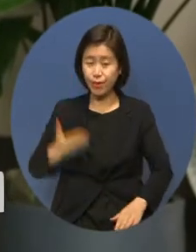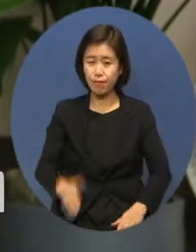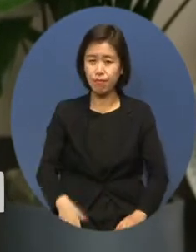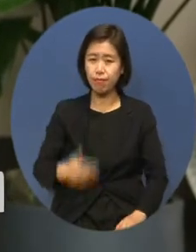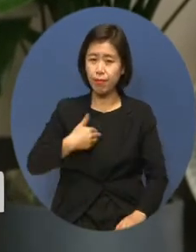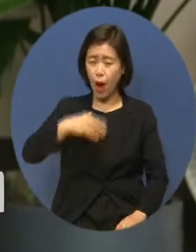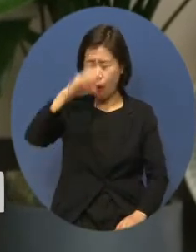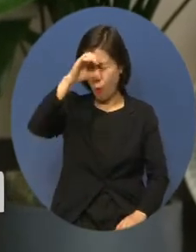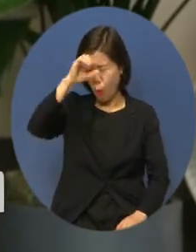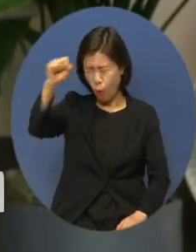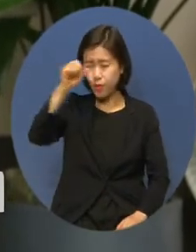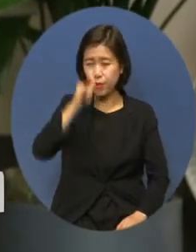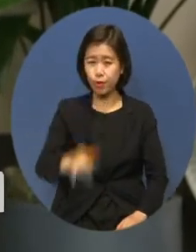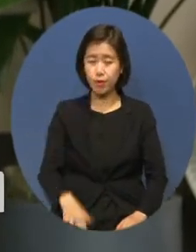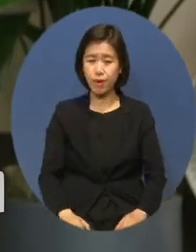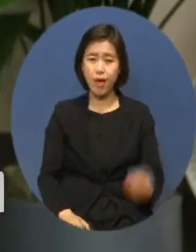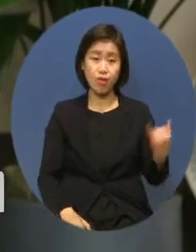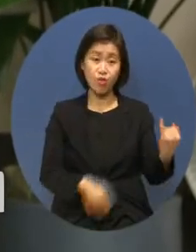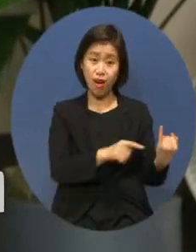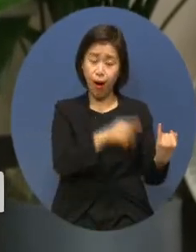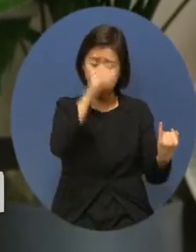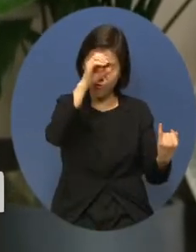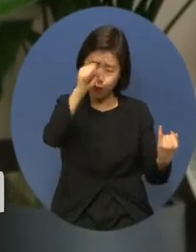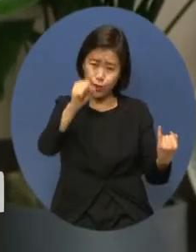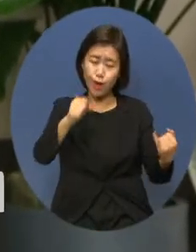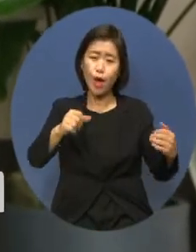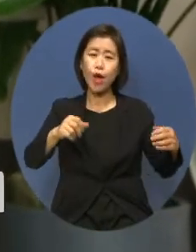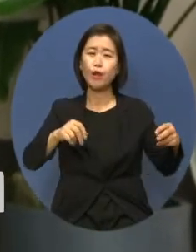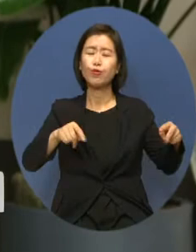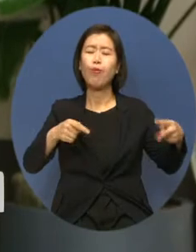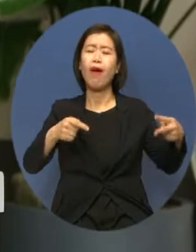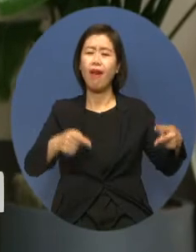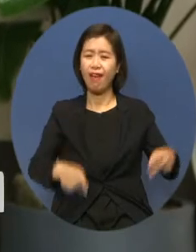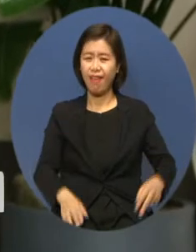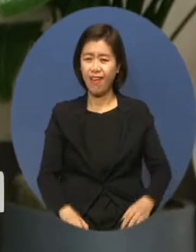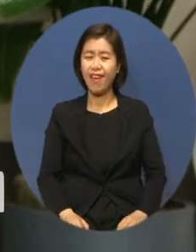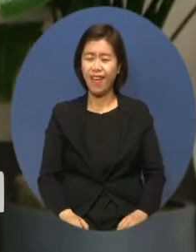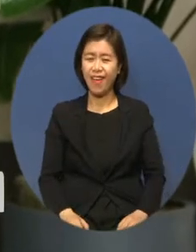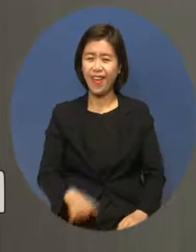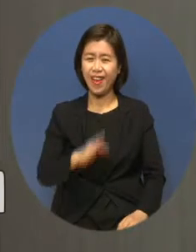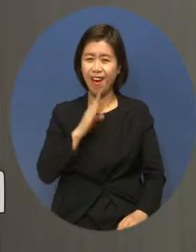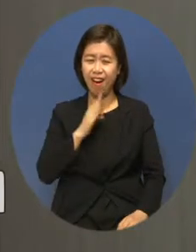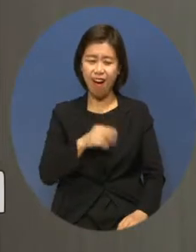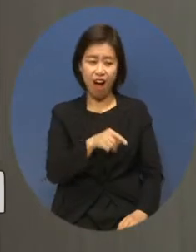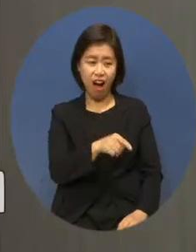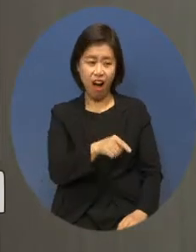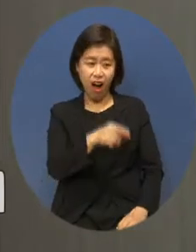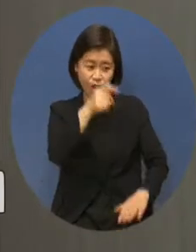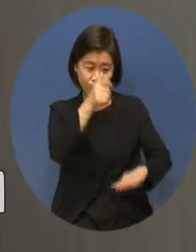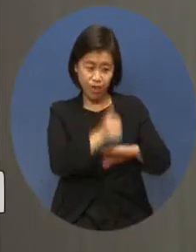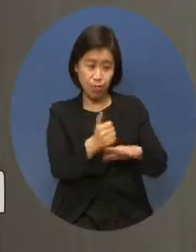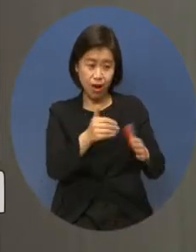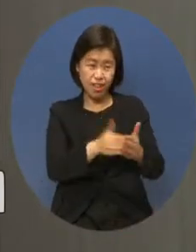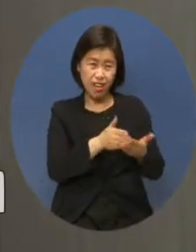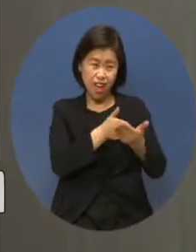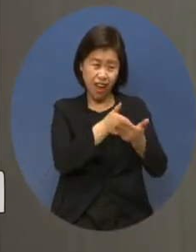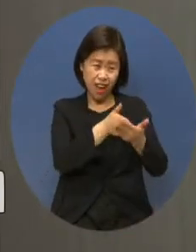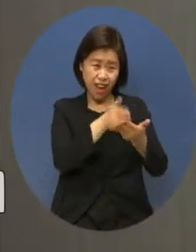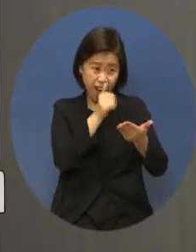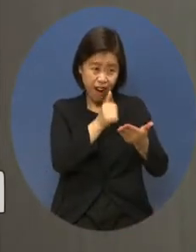맞아, 혜정이 더 심하죠. 제가 늘 배운답니다. 저렇게 마지막까지 요청하고 요청해야 반드시